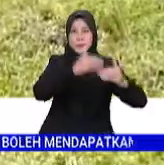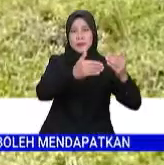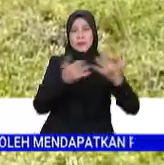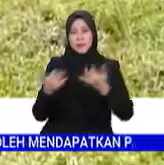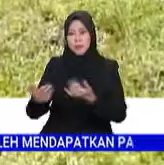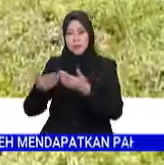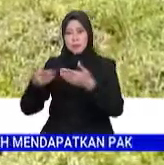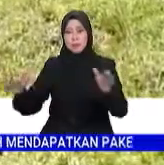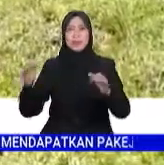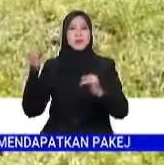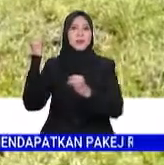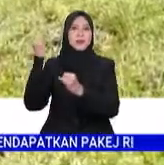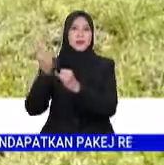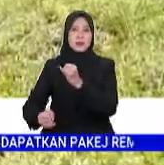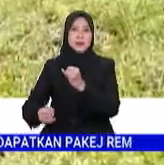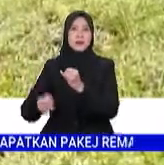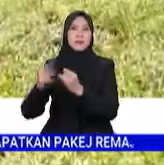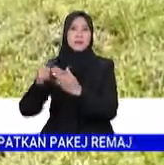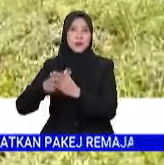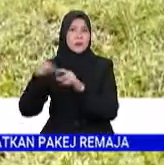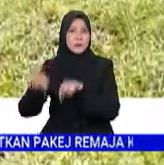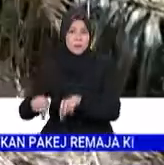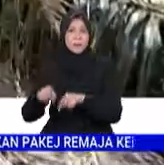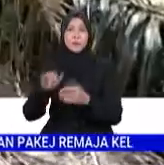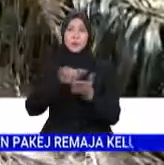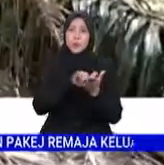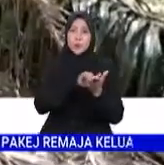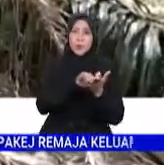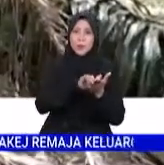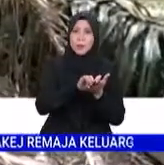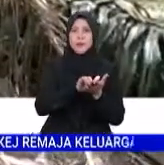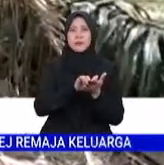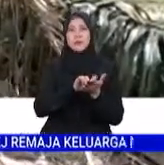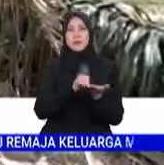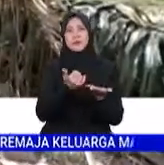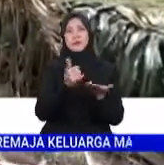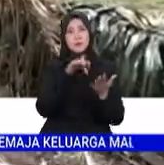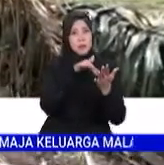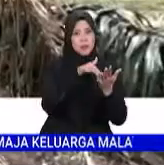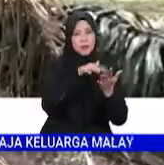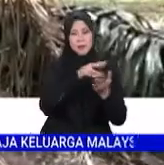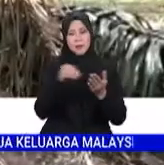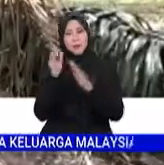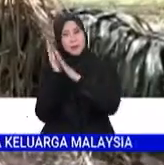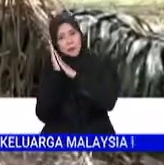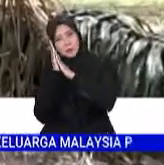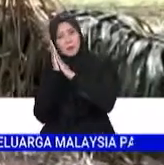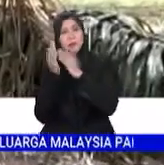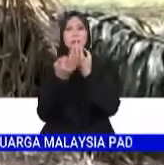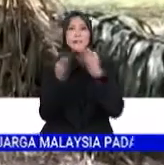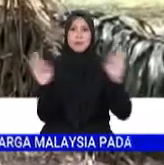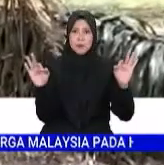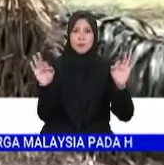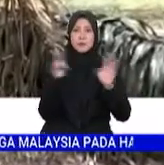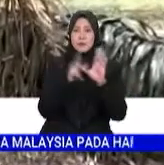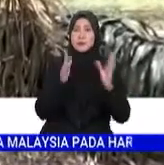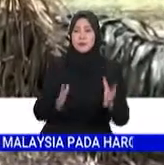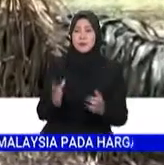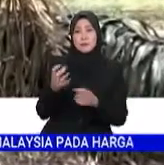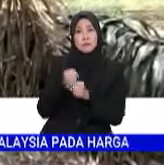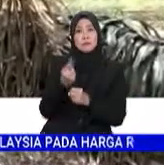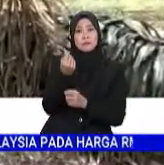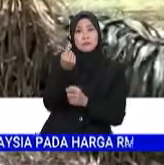dibuka sehingga hujung bulan ini. Selain yuran pengajian dan penginapan disediakan secara percuma, peserta turut menerima wang